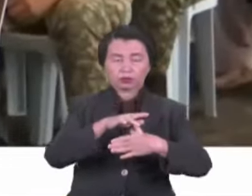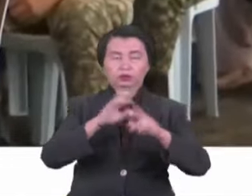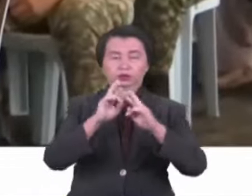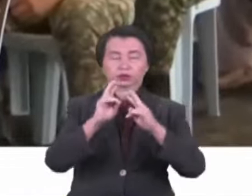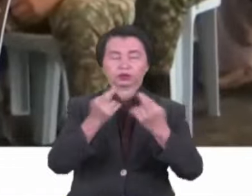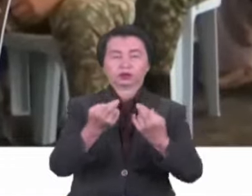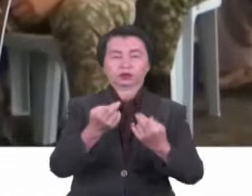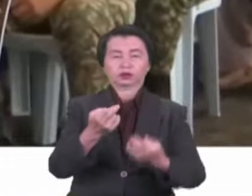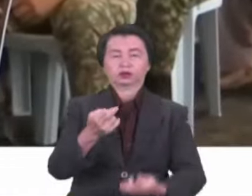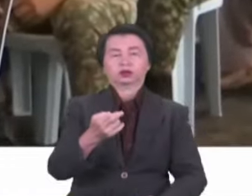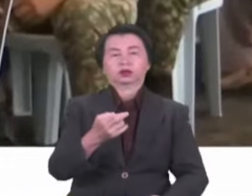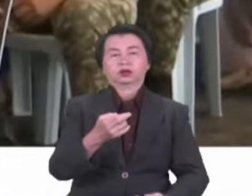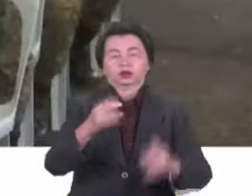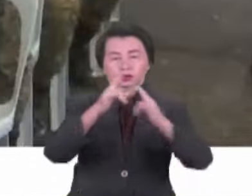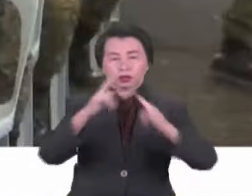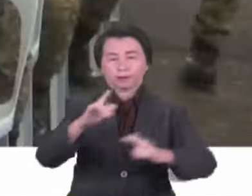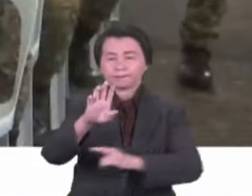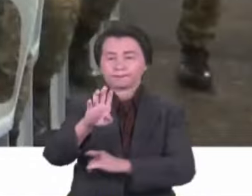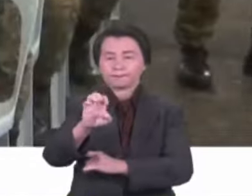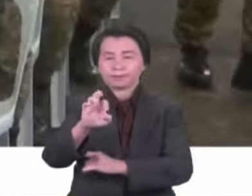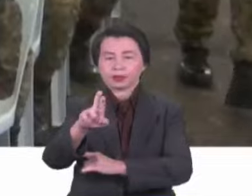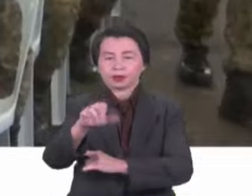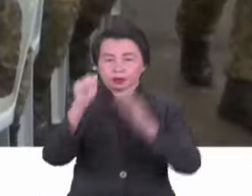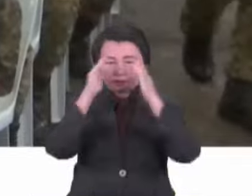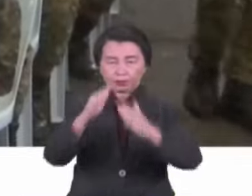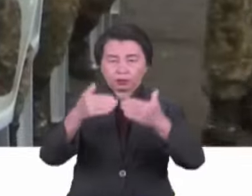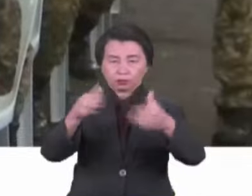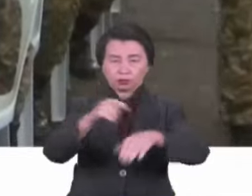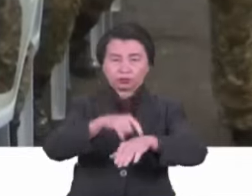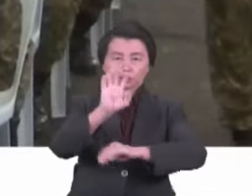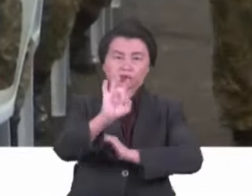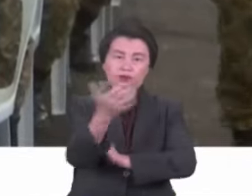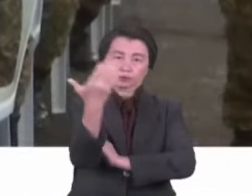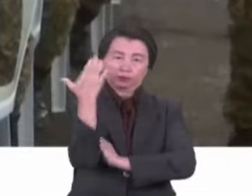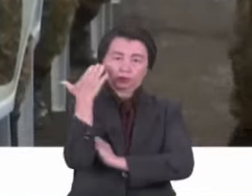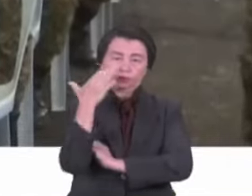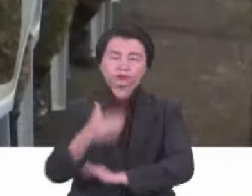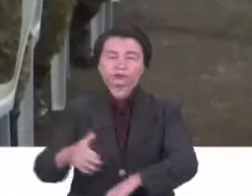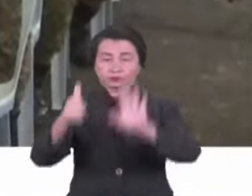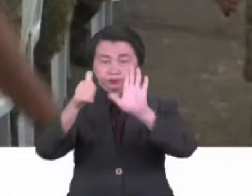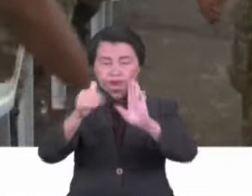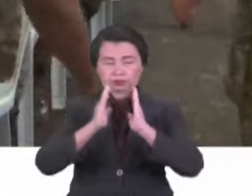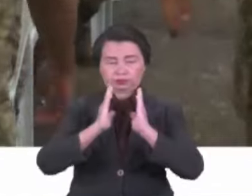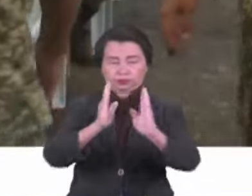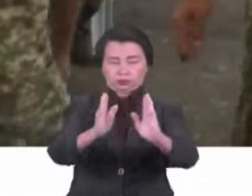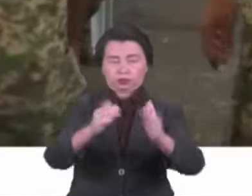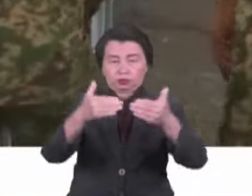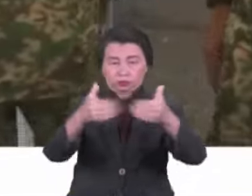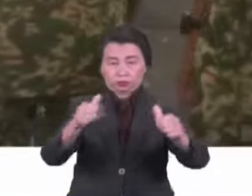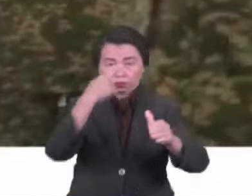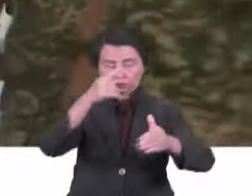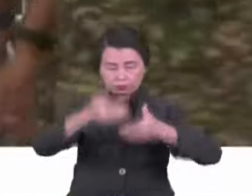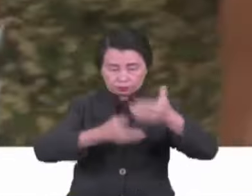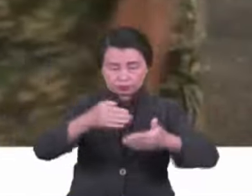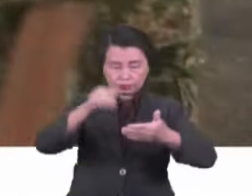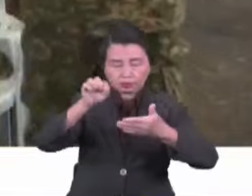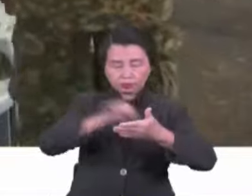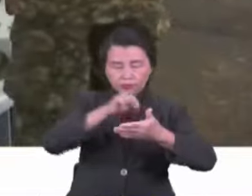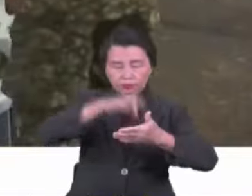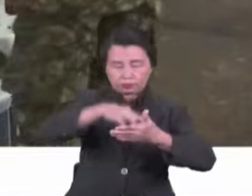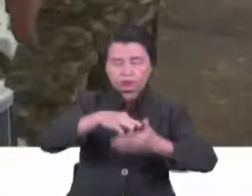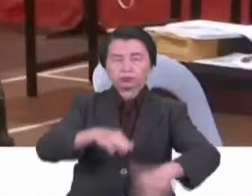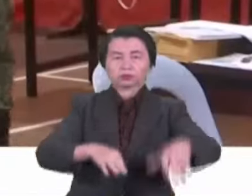ke-34 Artileri Diraja Kem Bera Pahang dibuka bermula 8 pagi tadi. 6 saluran mengundi dibuka untuk proses pengundian